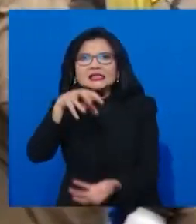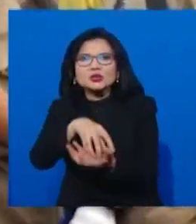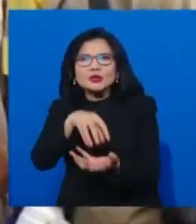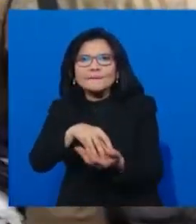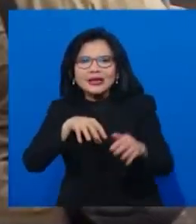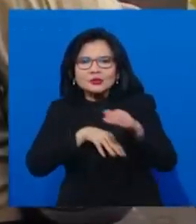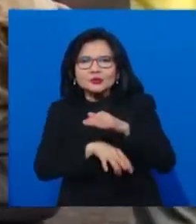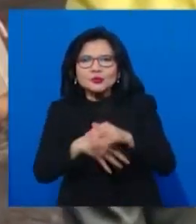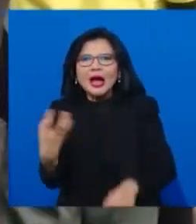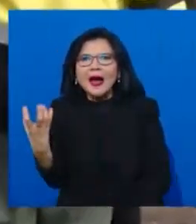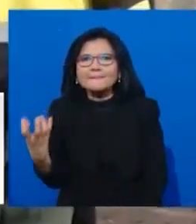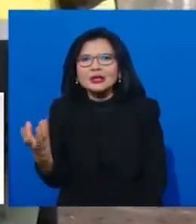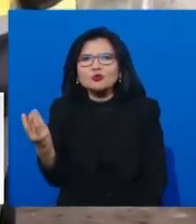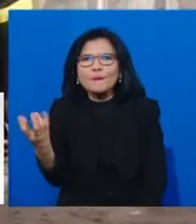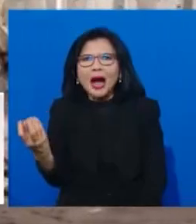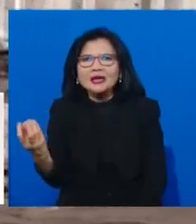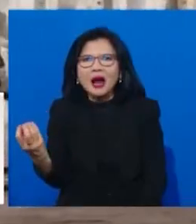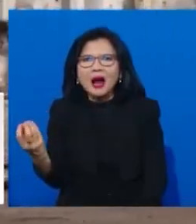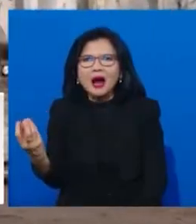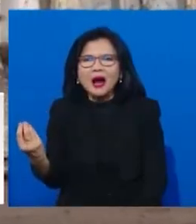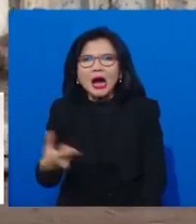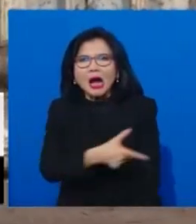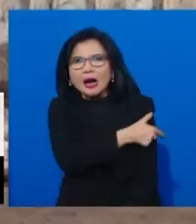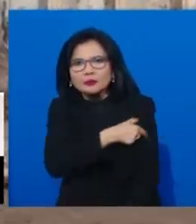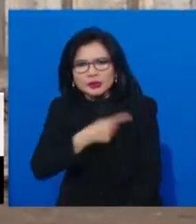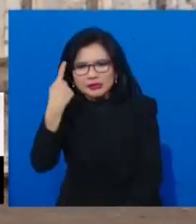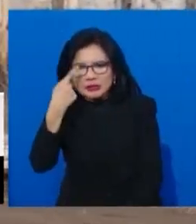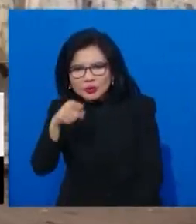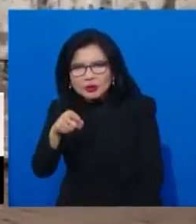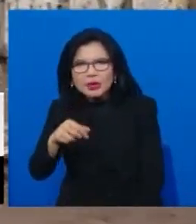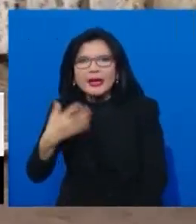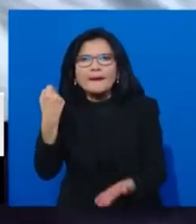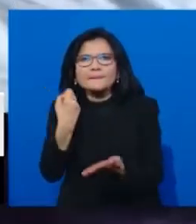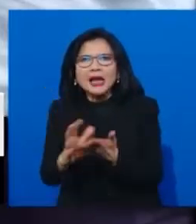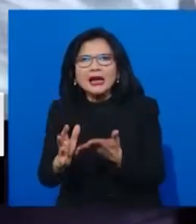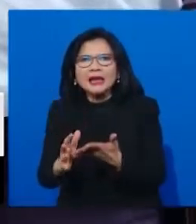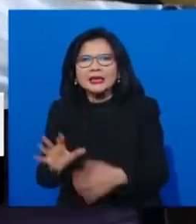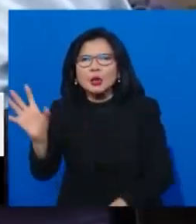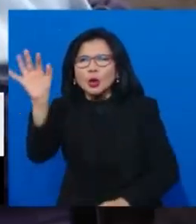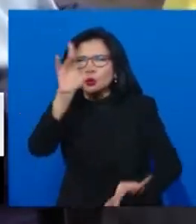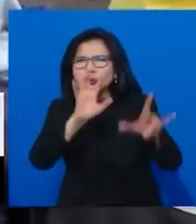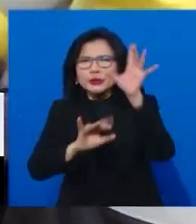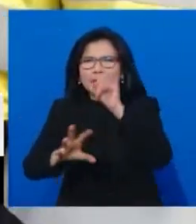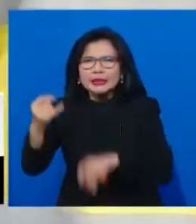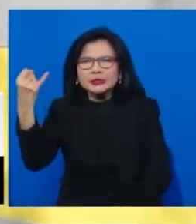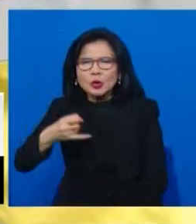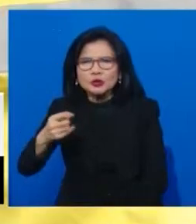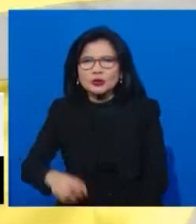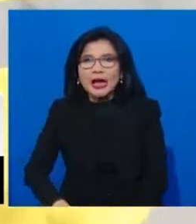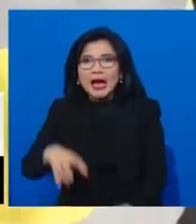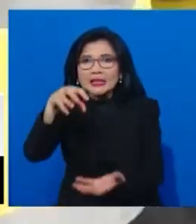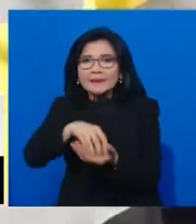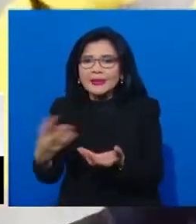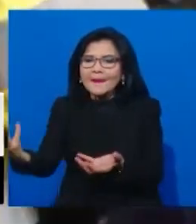batu bara di kawasan Cakung, Jakarta Timur, petugas mendapati dugaan pelanggaran pencemaran udara. Tempat penampungan batu bara